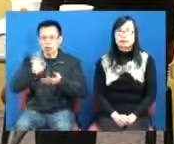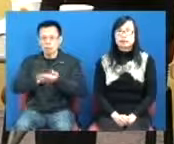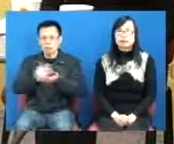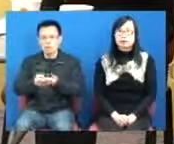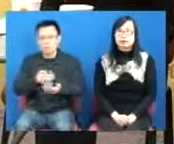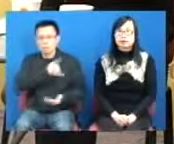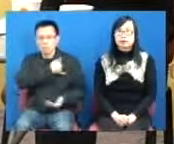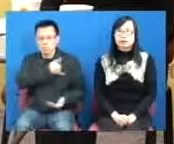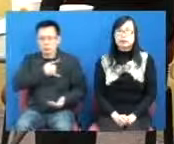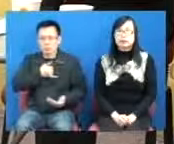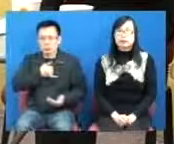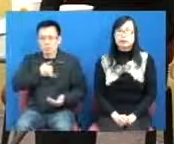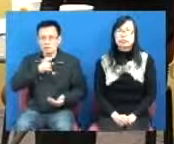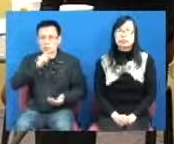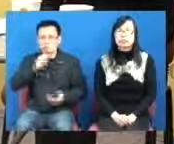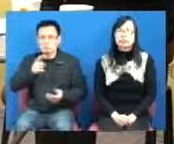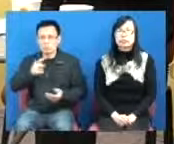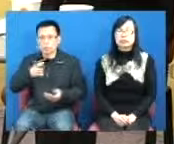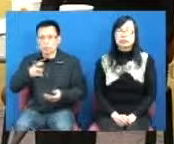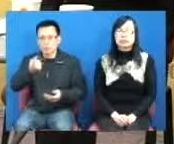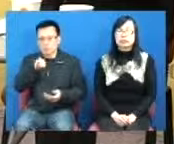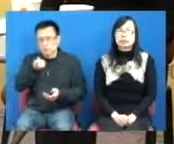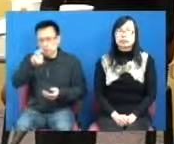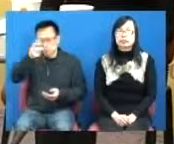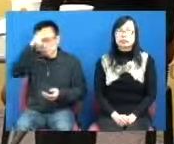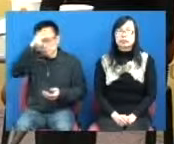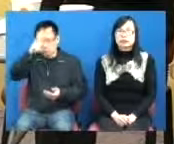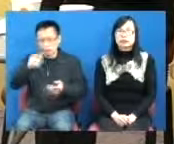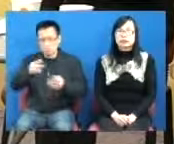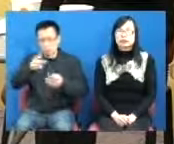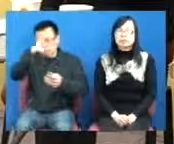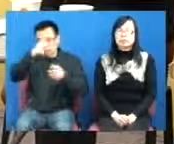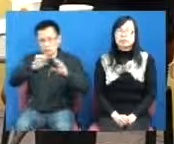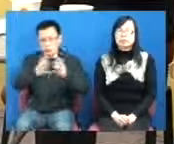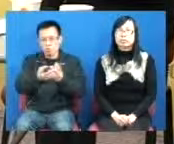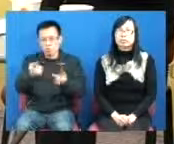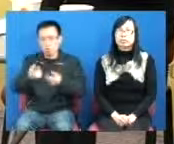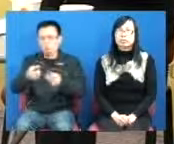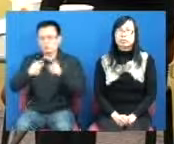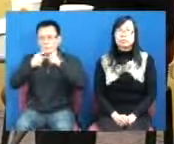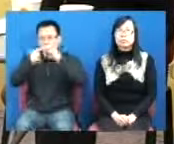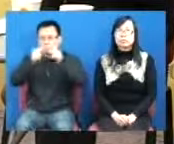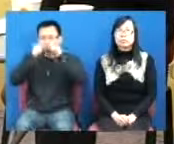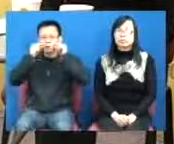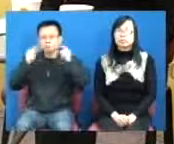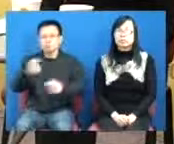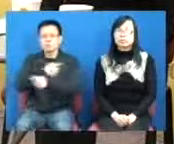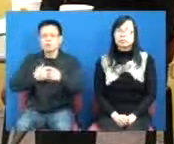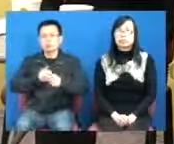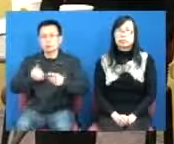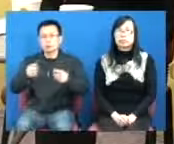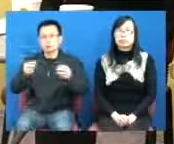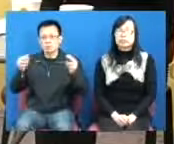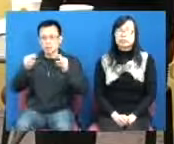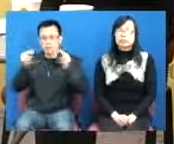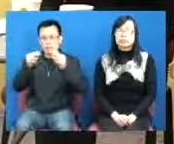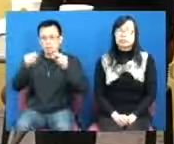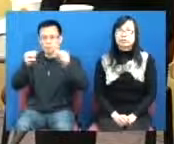就是有一幫建制派的人進去就是和蔡爺見完走出來就是